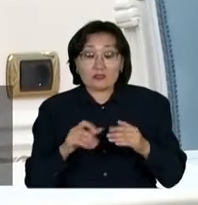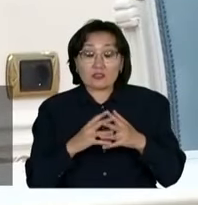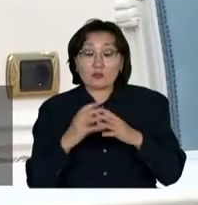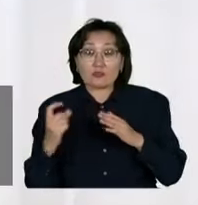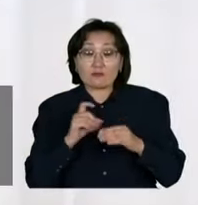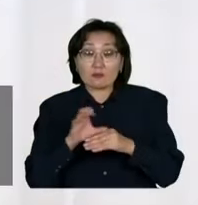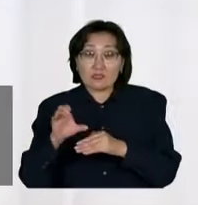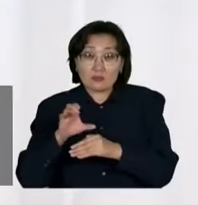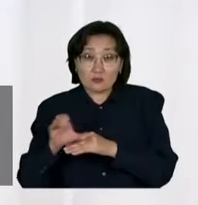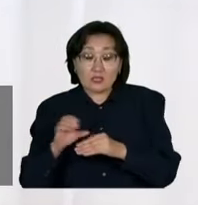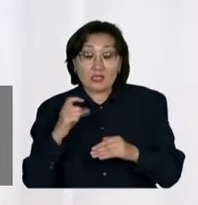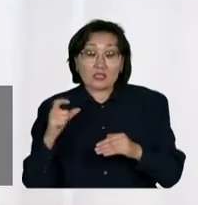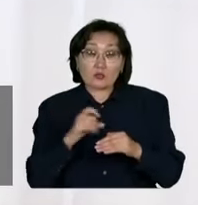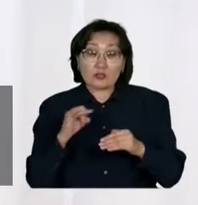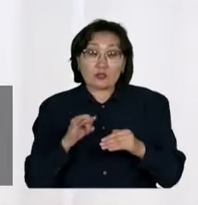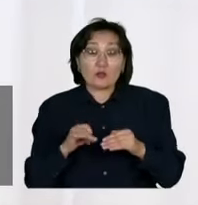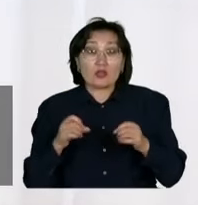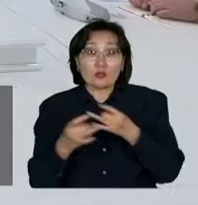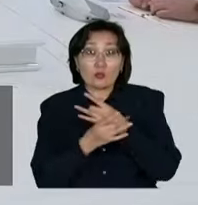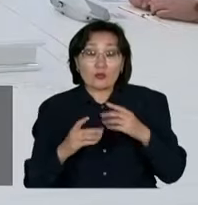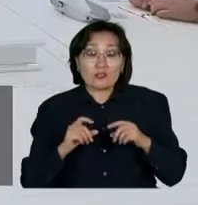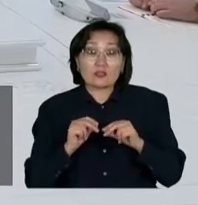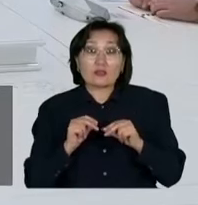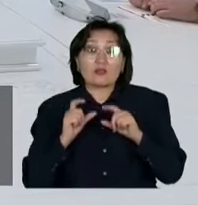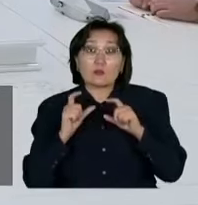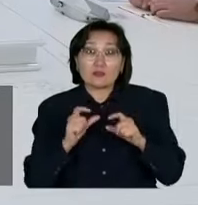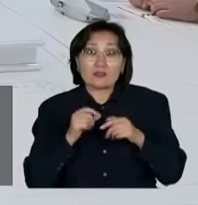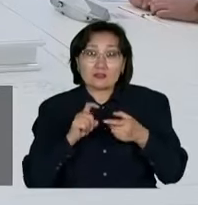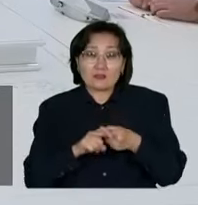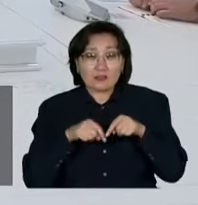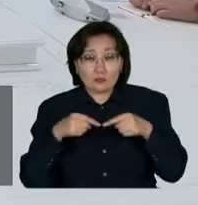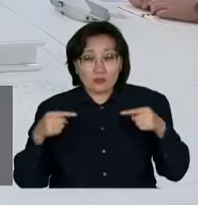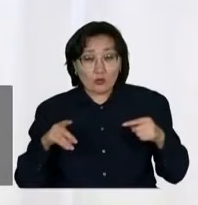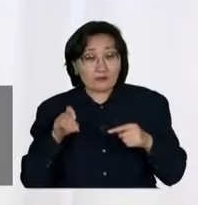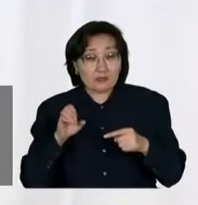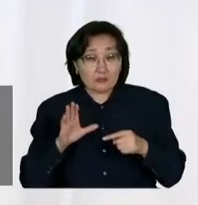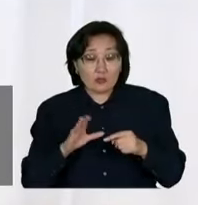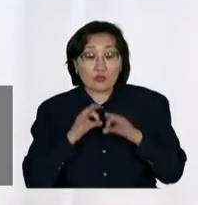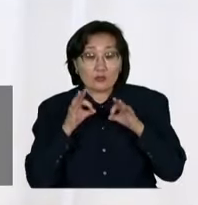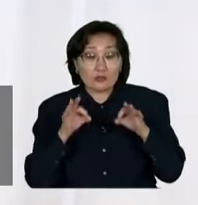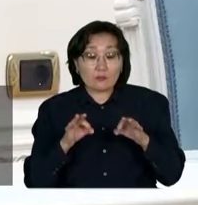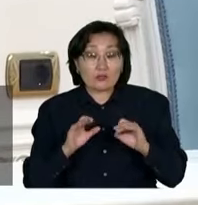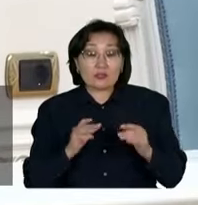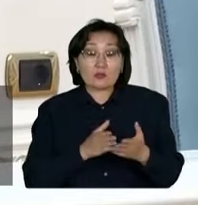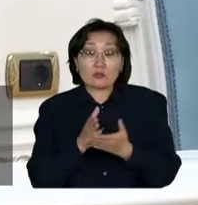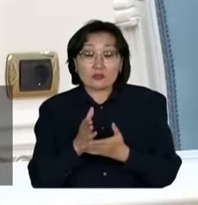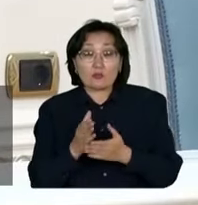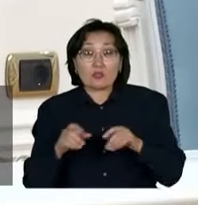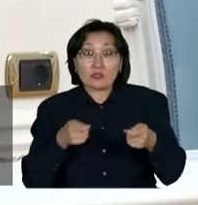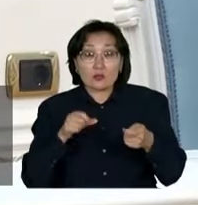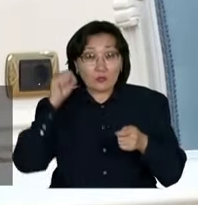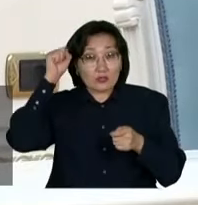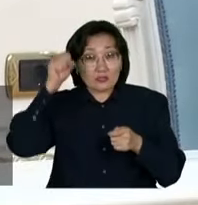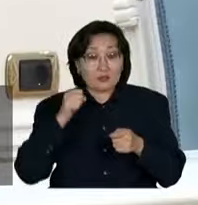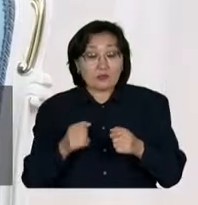хозяйства, производства, экономики, культурно-гуманитарных связей и не только. Касым-Жомарт Токаев отметил, что визит его коллеги президента